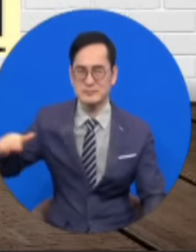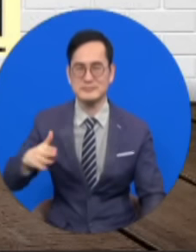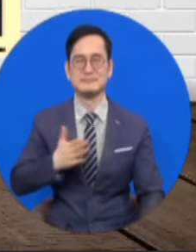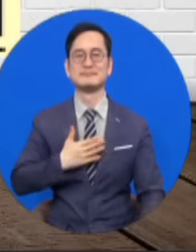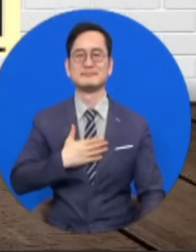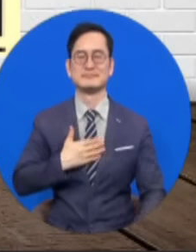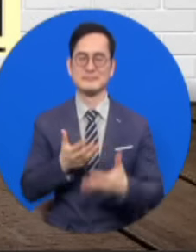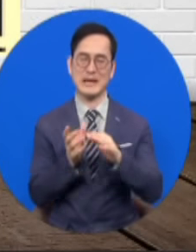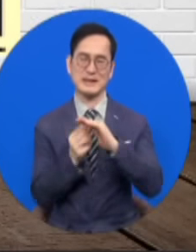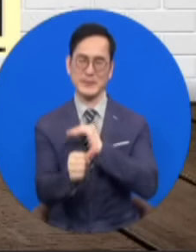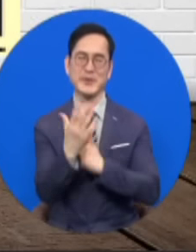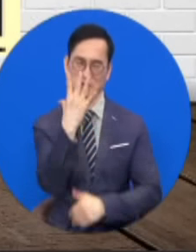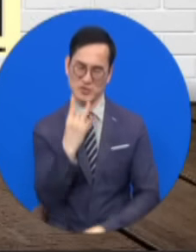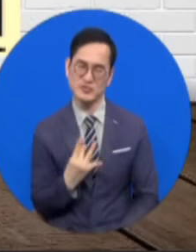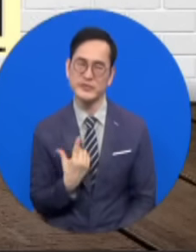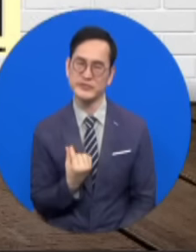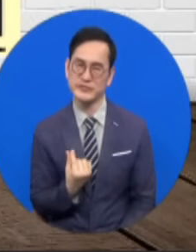후보는 글을